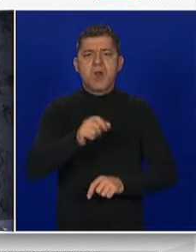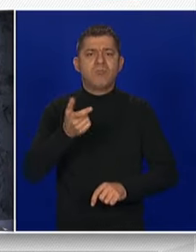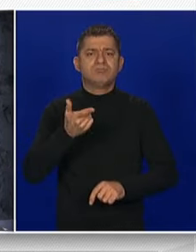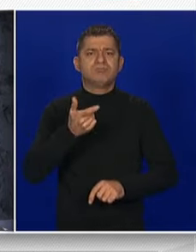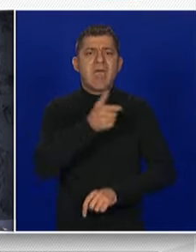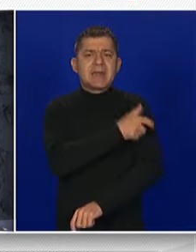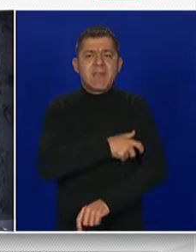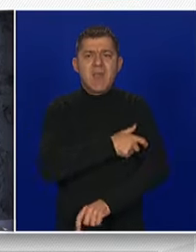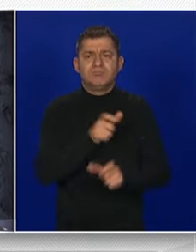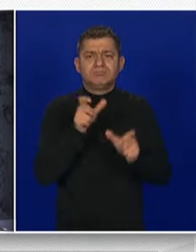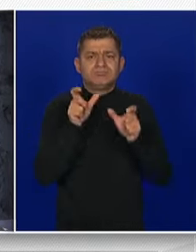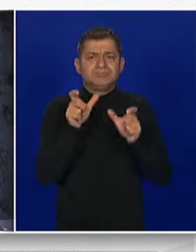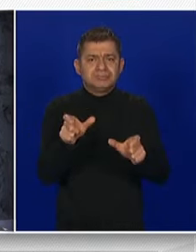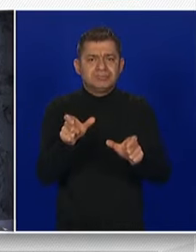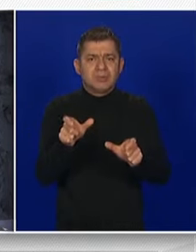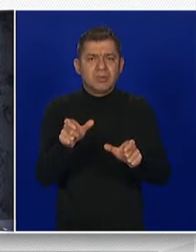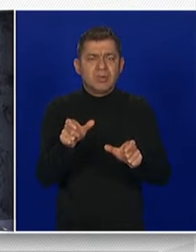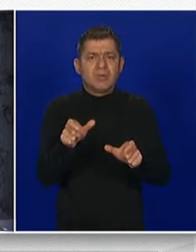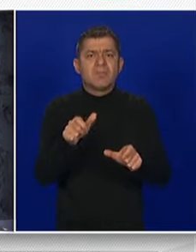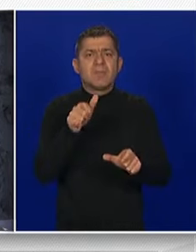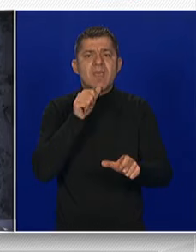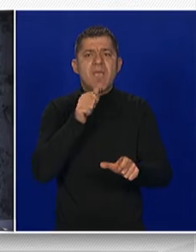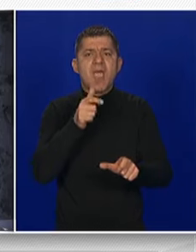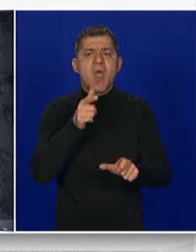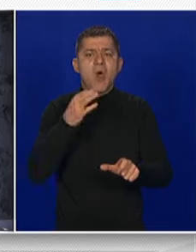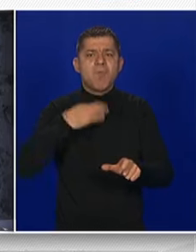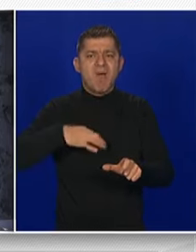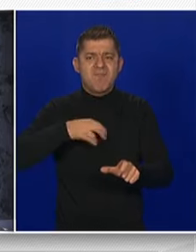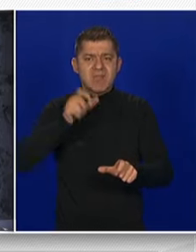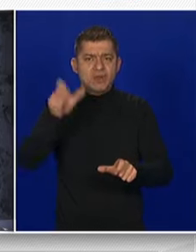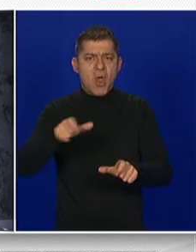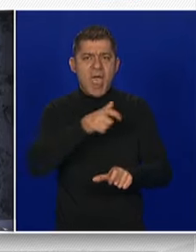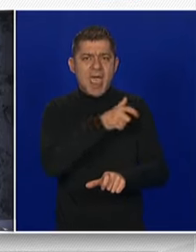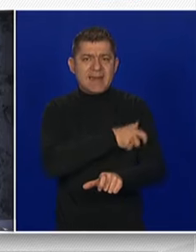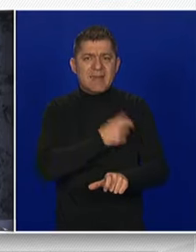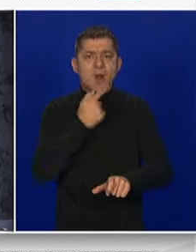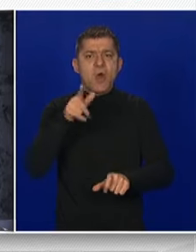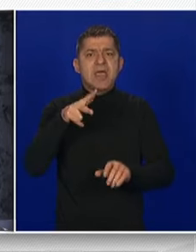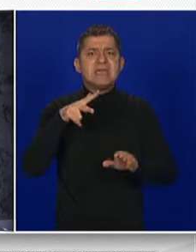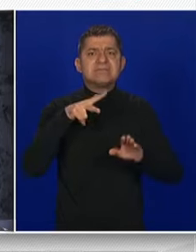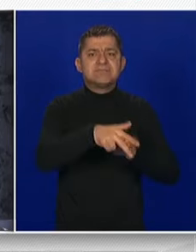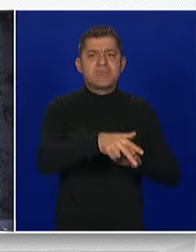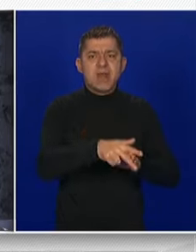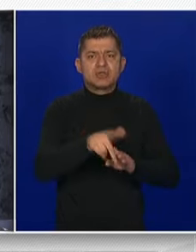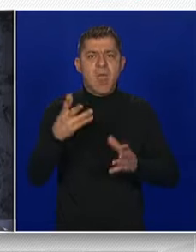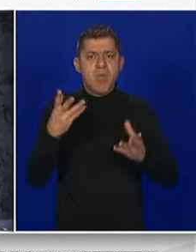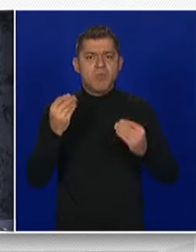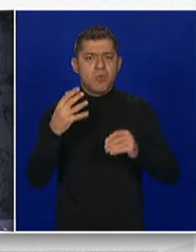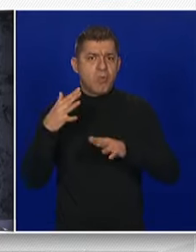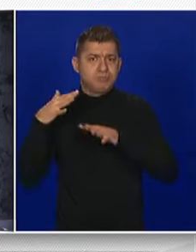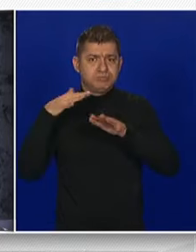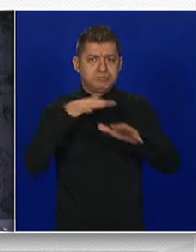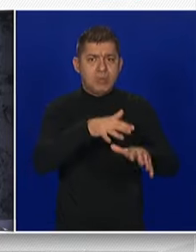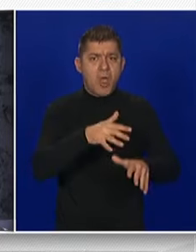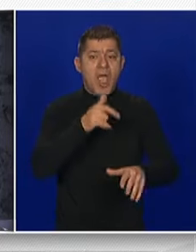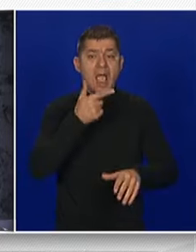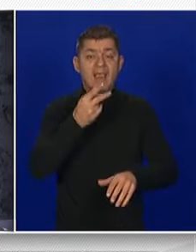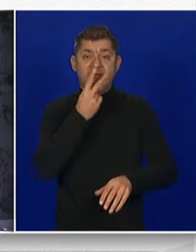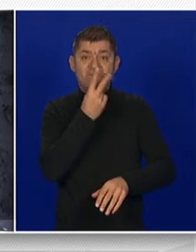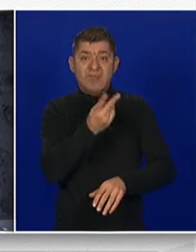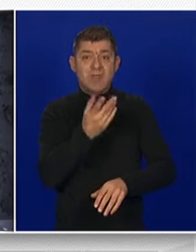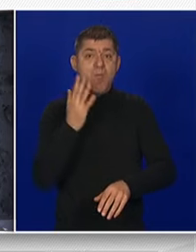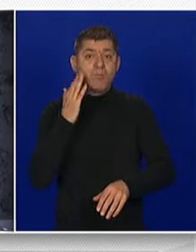odnosno posjetitelja i uvođenje redara koji će spriječiti prekomjerni ulazak kada dopušteni broj